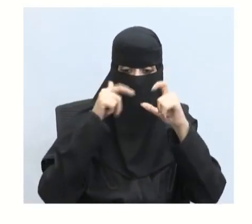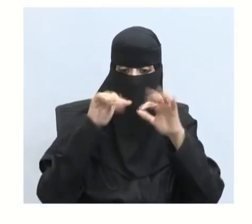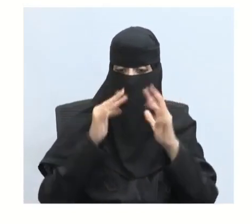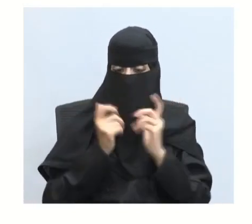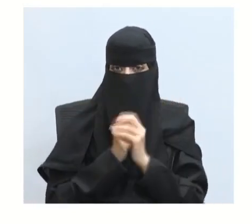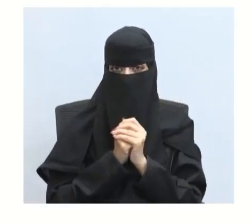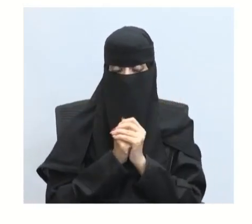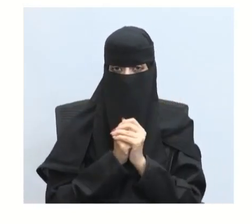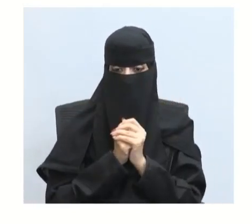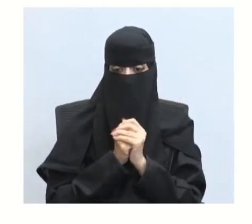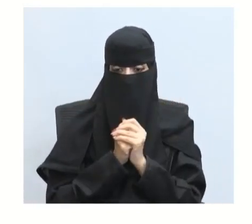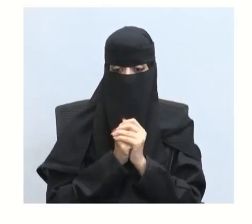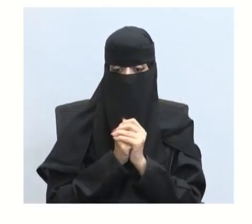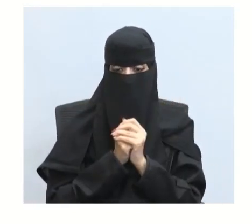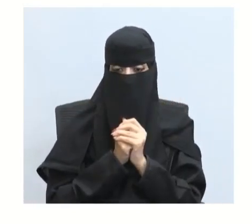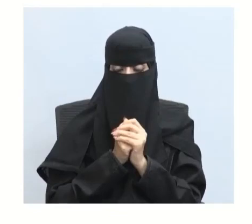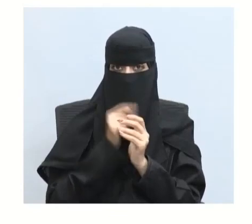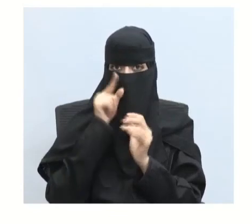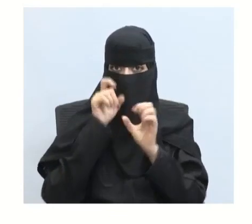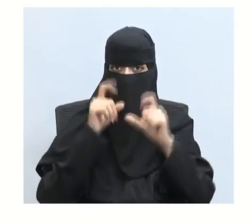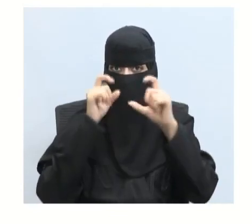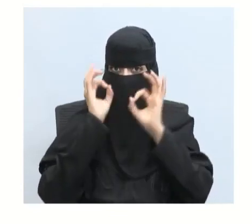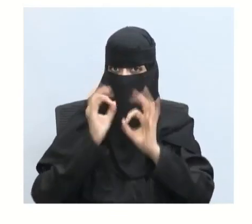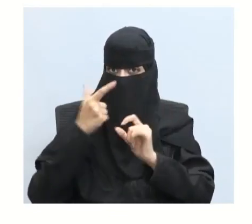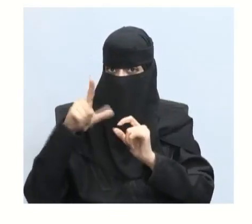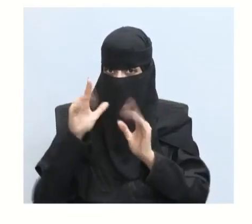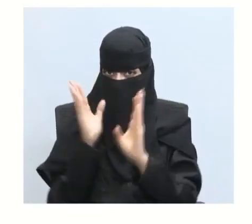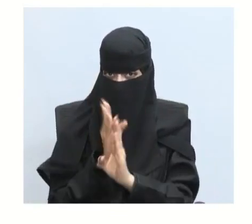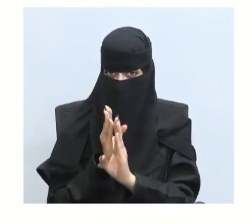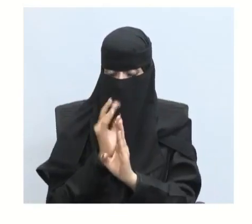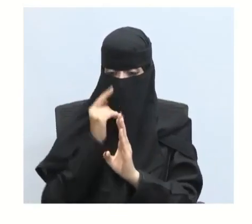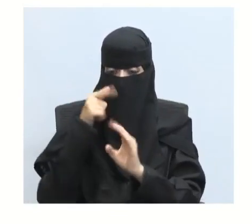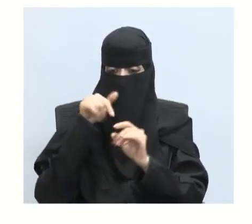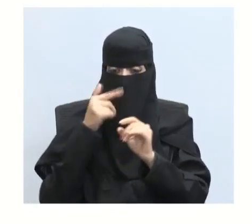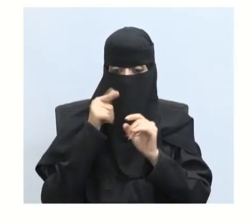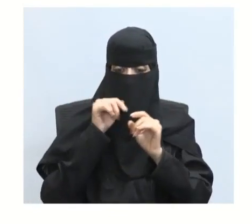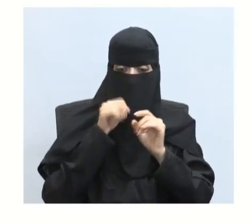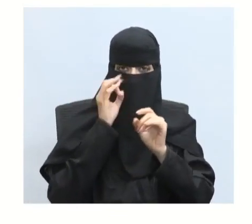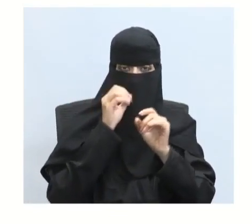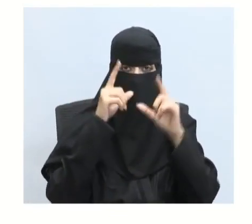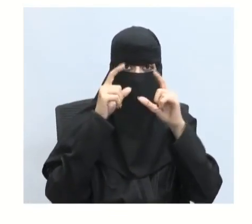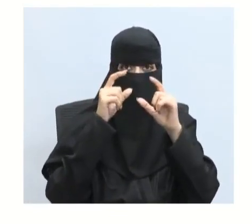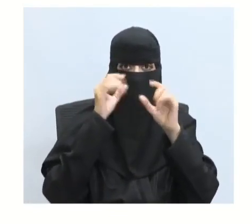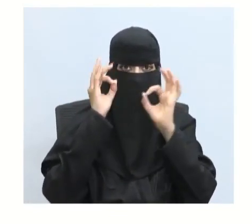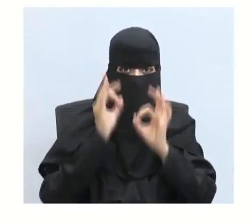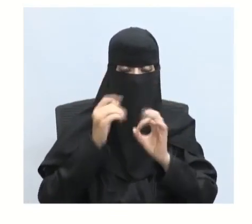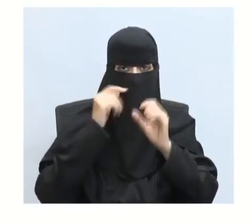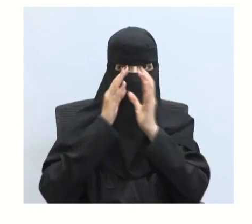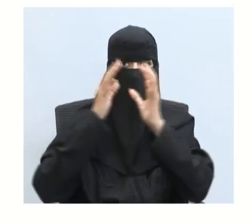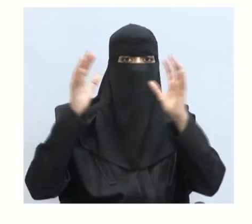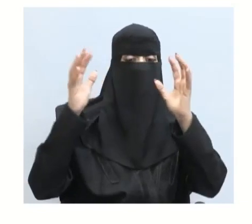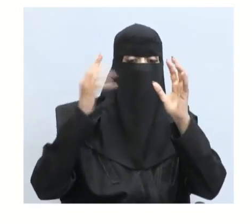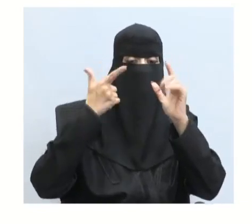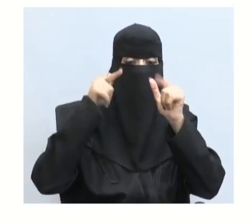بين المراه والبؤره ستتكون صوره ما صفاتها نعم احسنت اذا ستتكون صوره خياليه